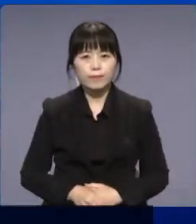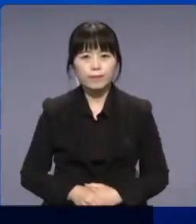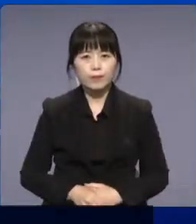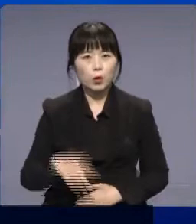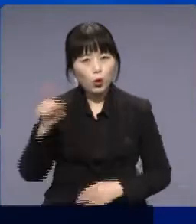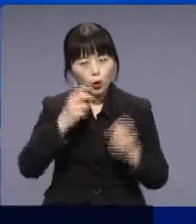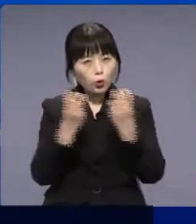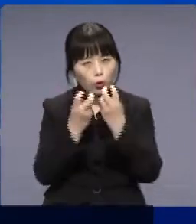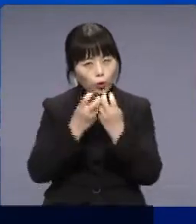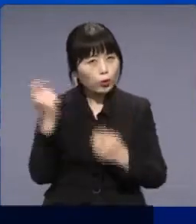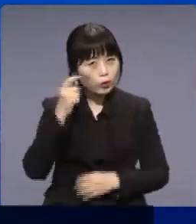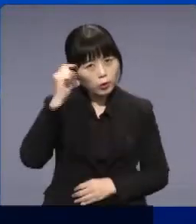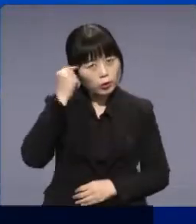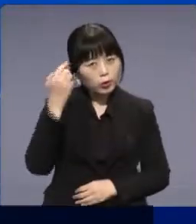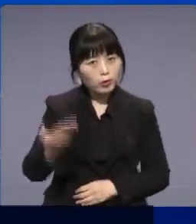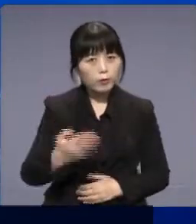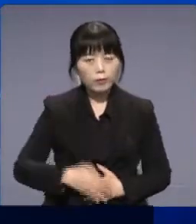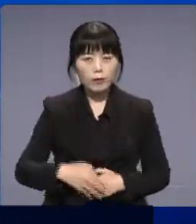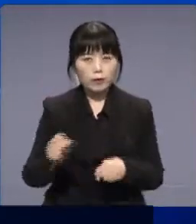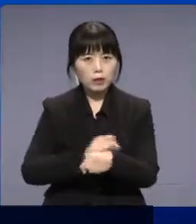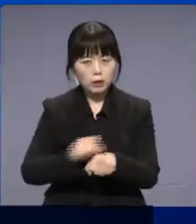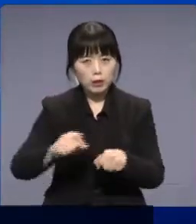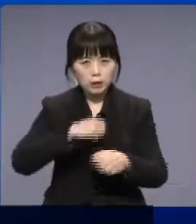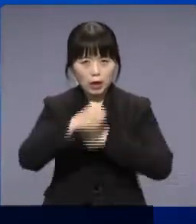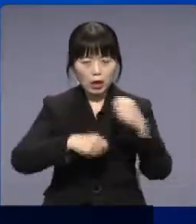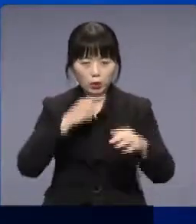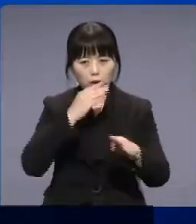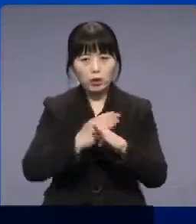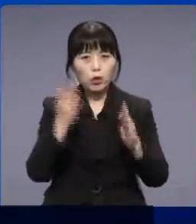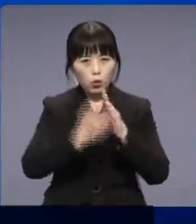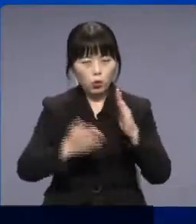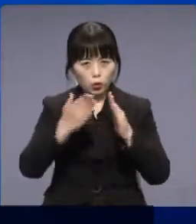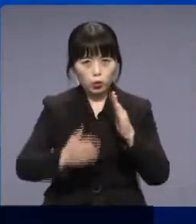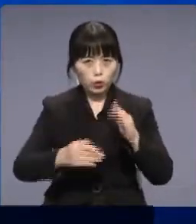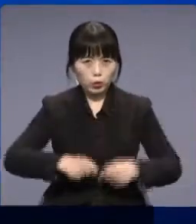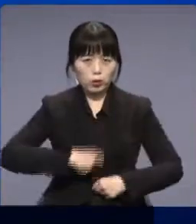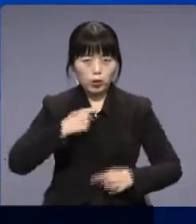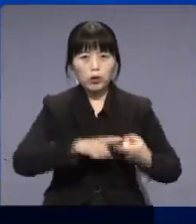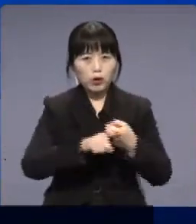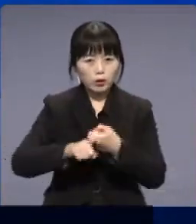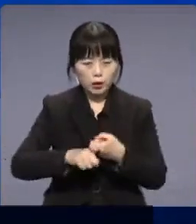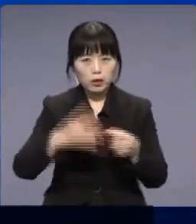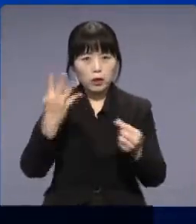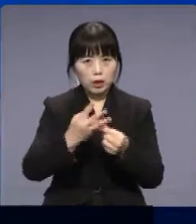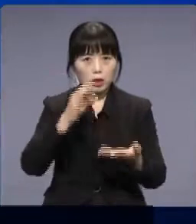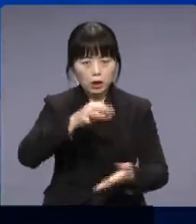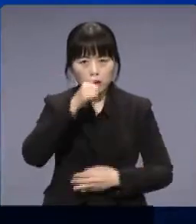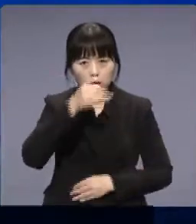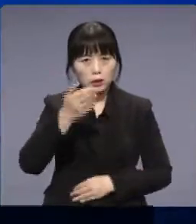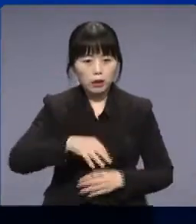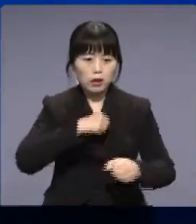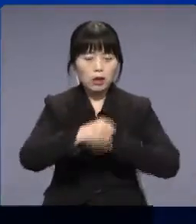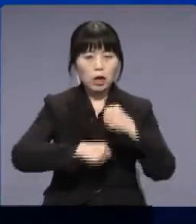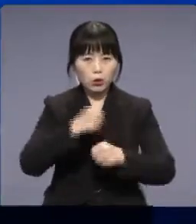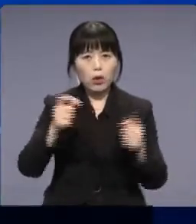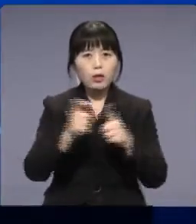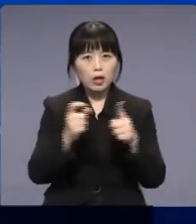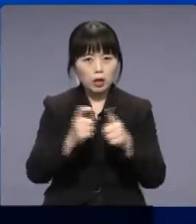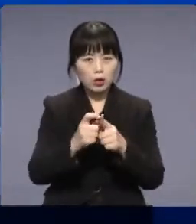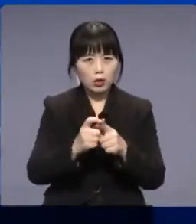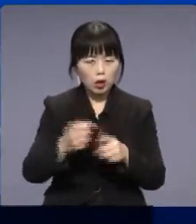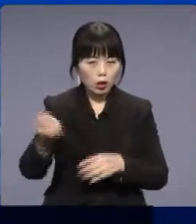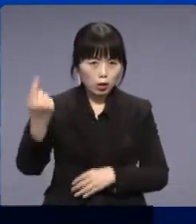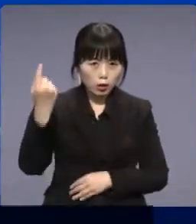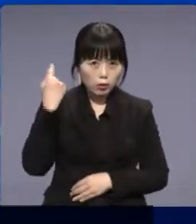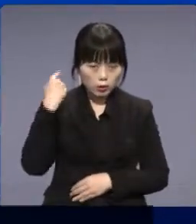네, 어떻게 들으셨습니까? 특히 자유, 인권, 공정, 연대 이 네 가지를 얘기했는데 그중에서 자유라는 단어가